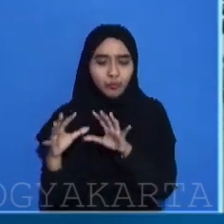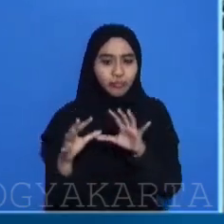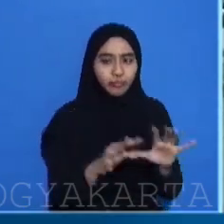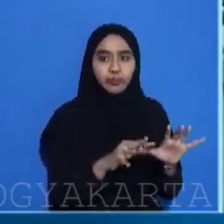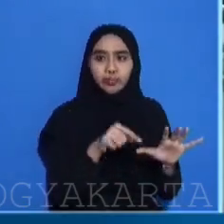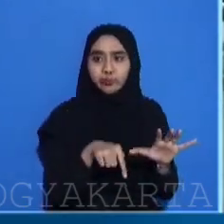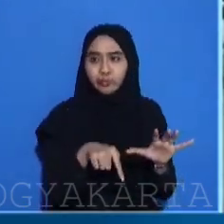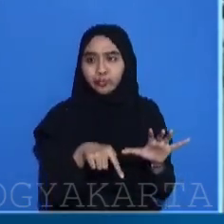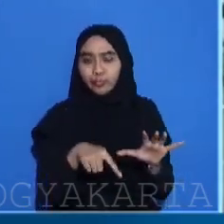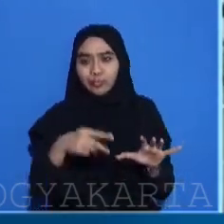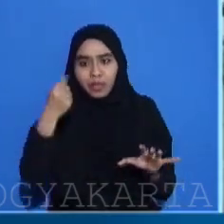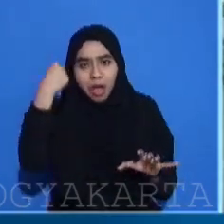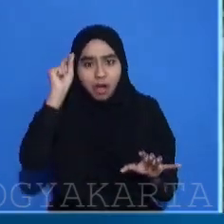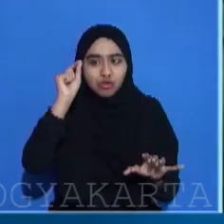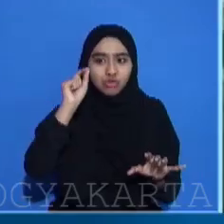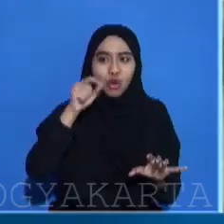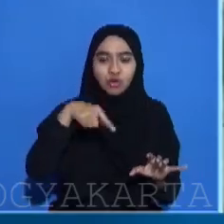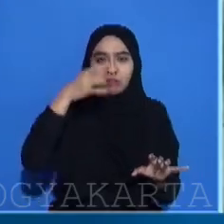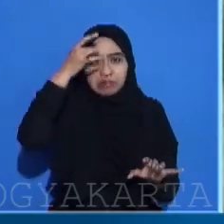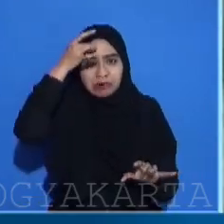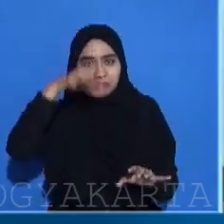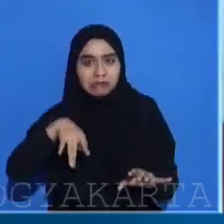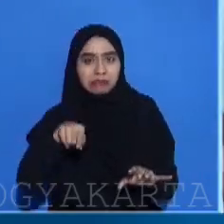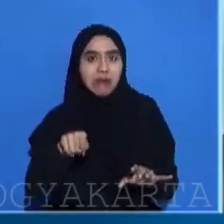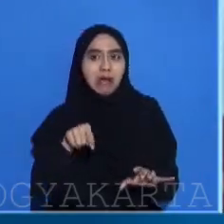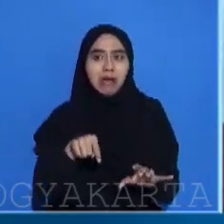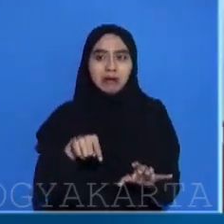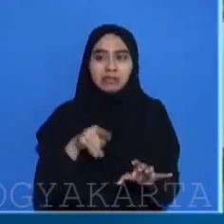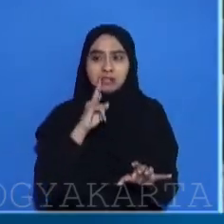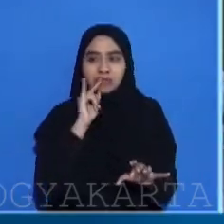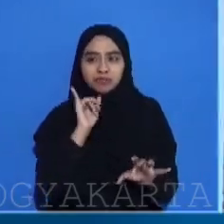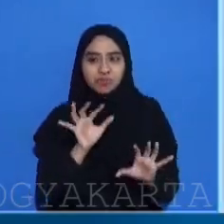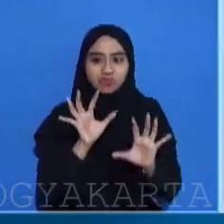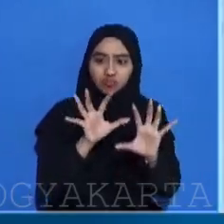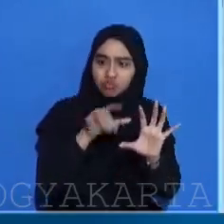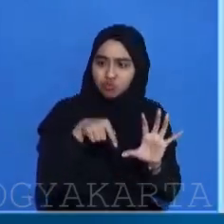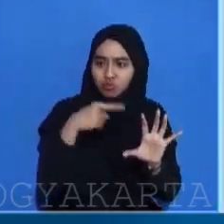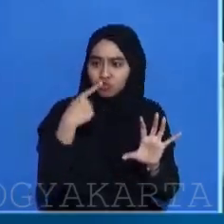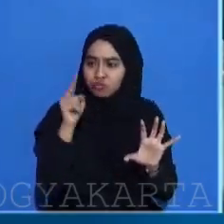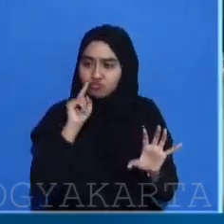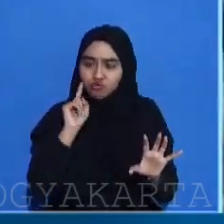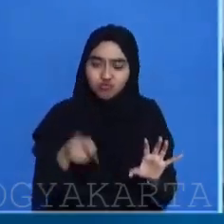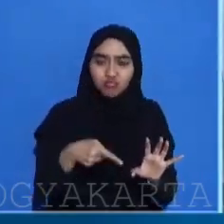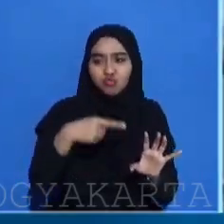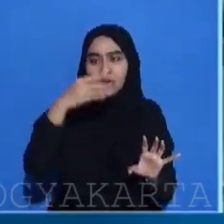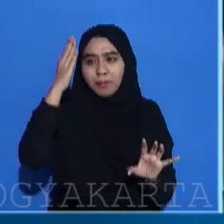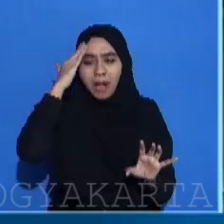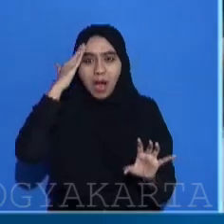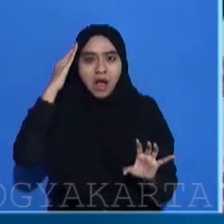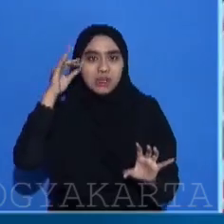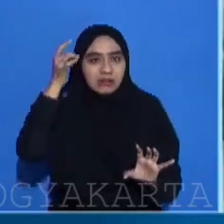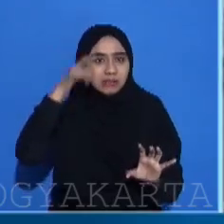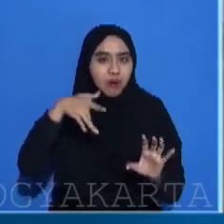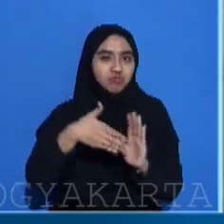genjahan kedatangan mereka untuk menyampaikan tuntutan kepada pemerintah kelurahan genjahan agar memberhentikan SR duku dari